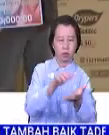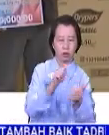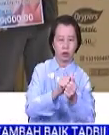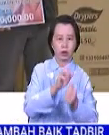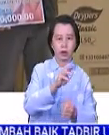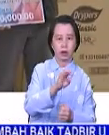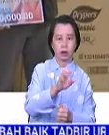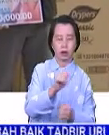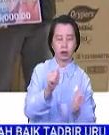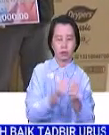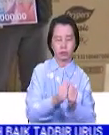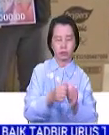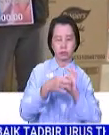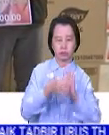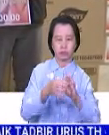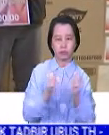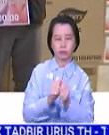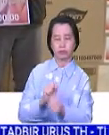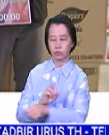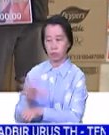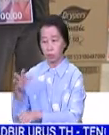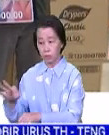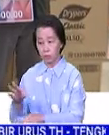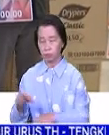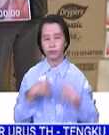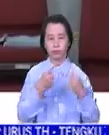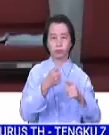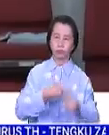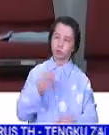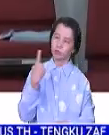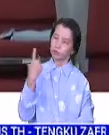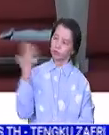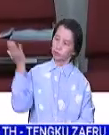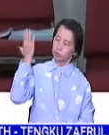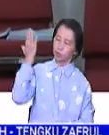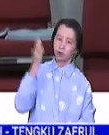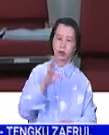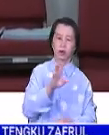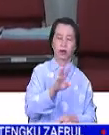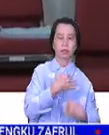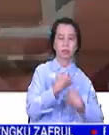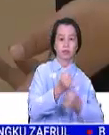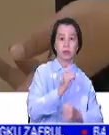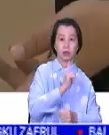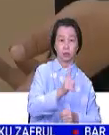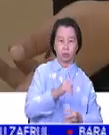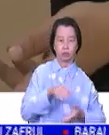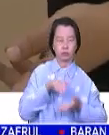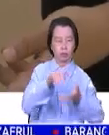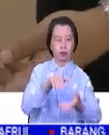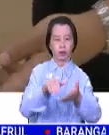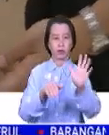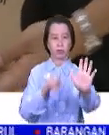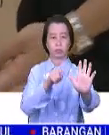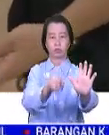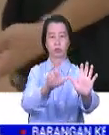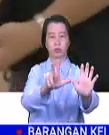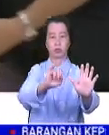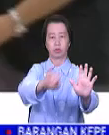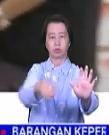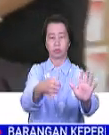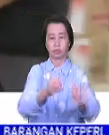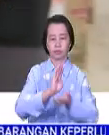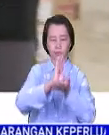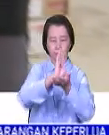program Musaadah COVID-19. Sejak Januari lalu, Maulid Labuan telah menghulurkan lebih